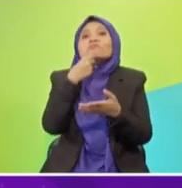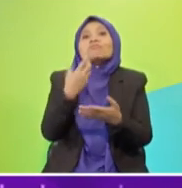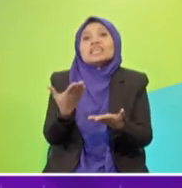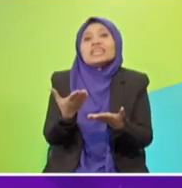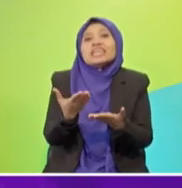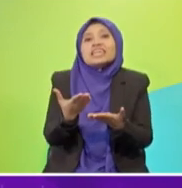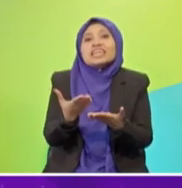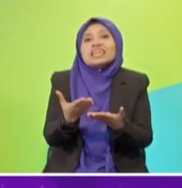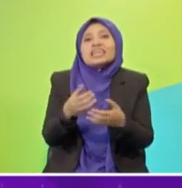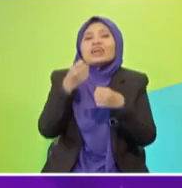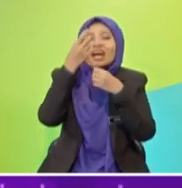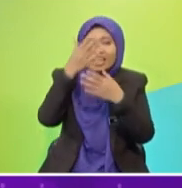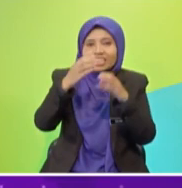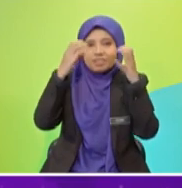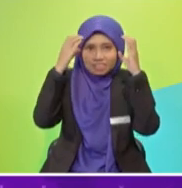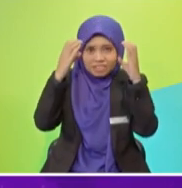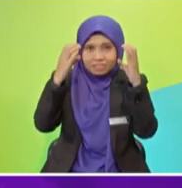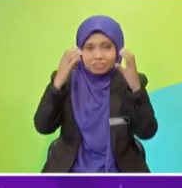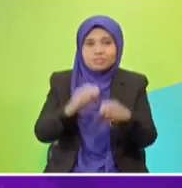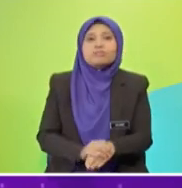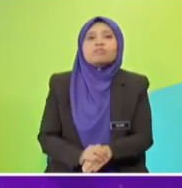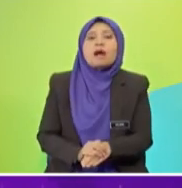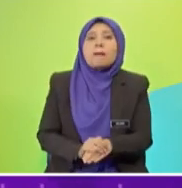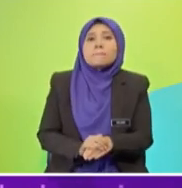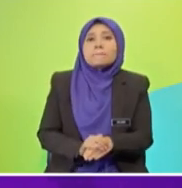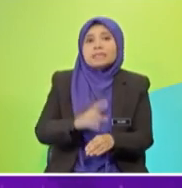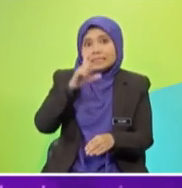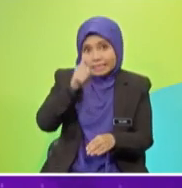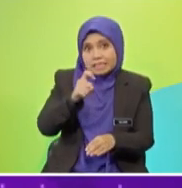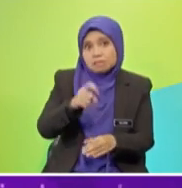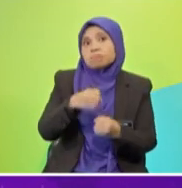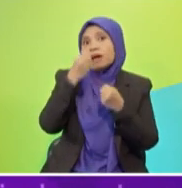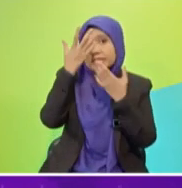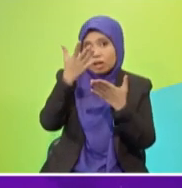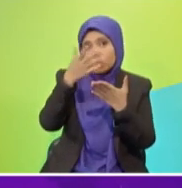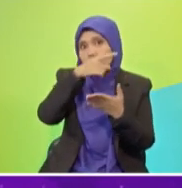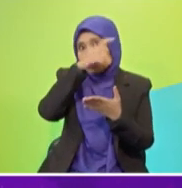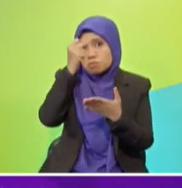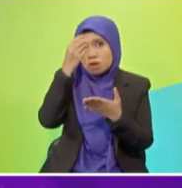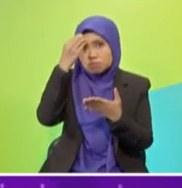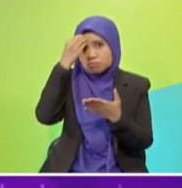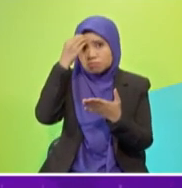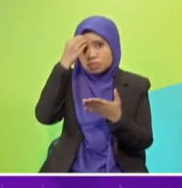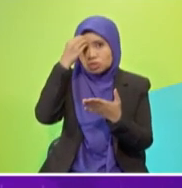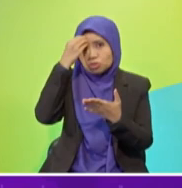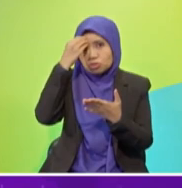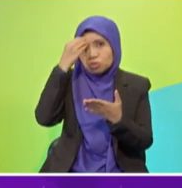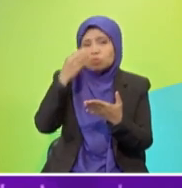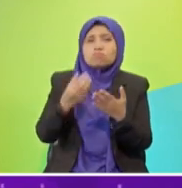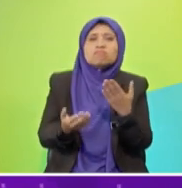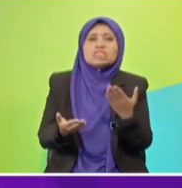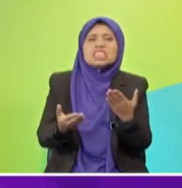beritahu ini perlu sebab Apakah Nisa sebab benjol tuh adalah antara